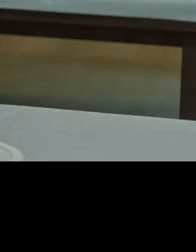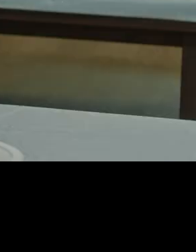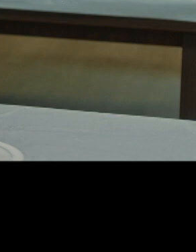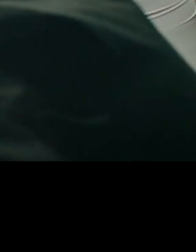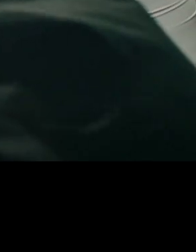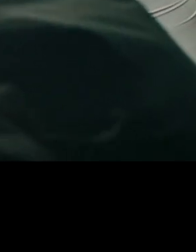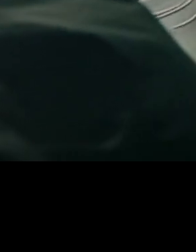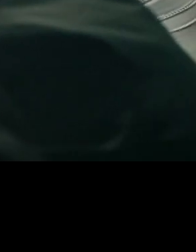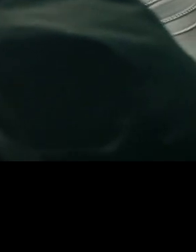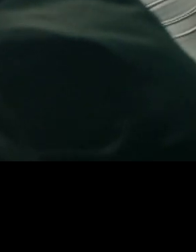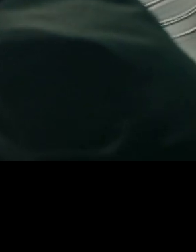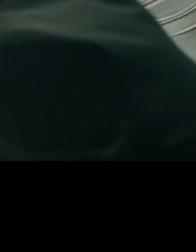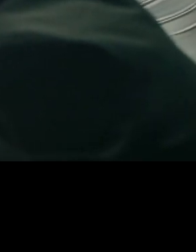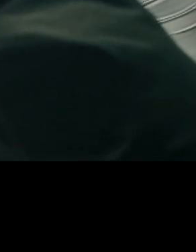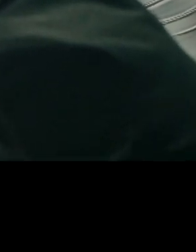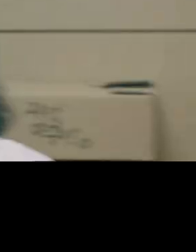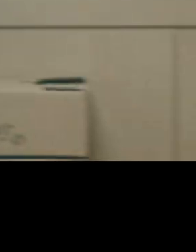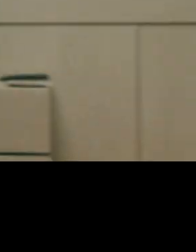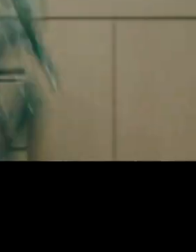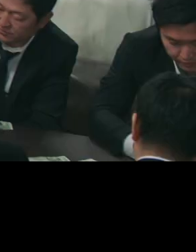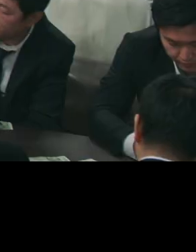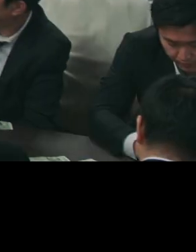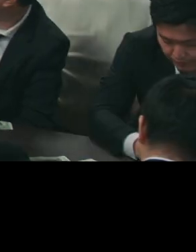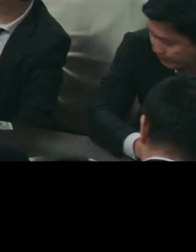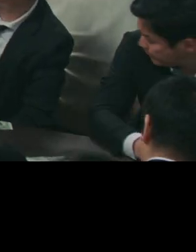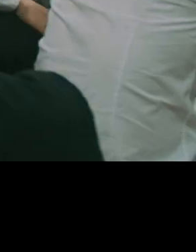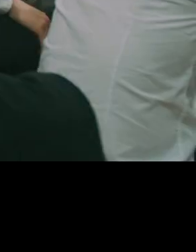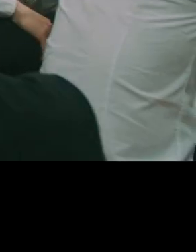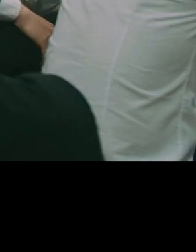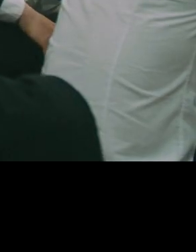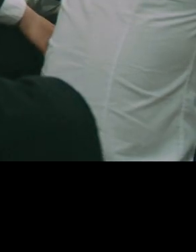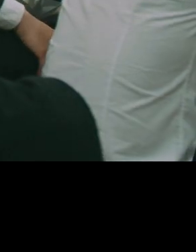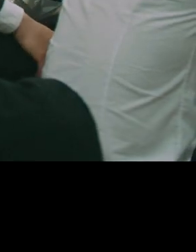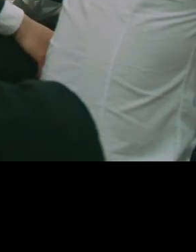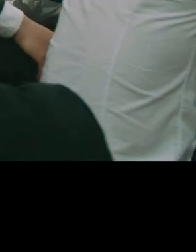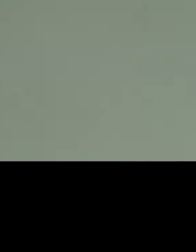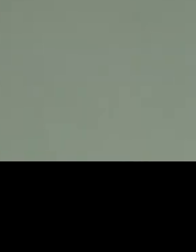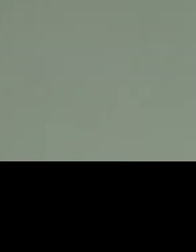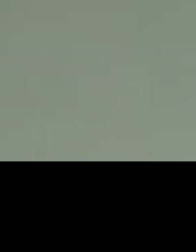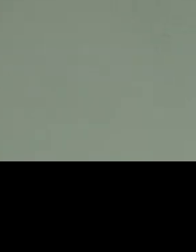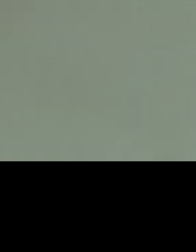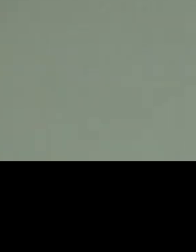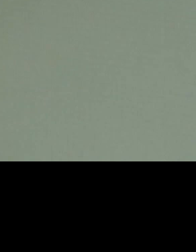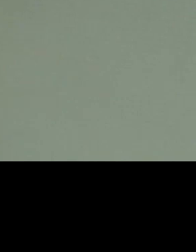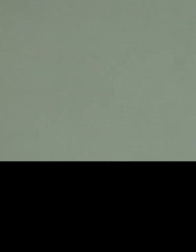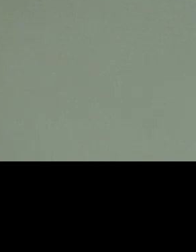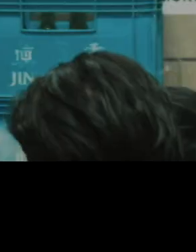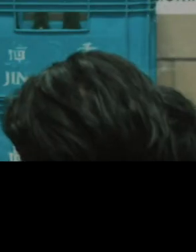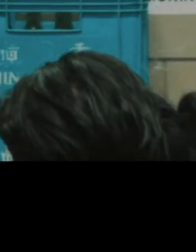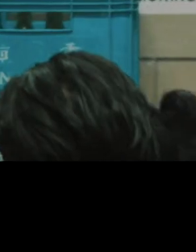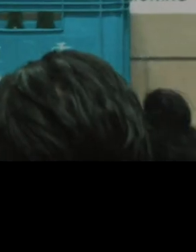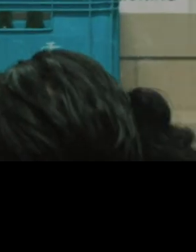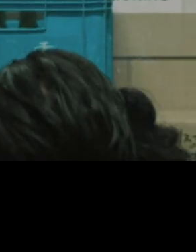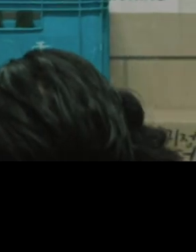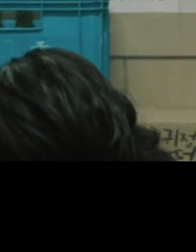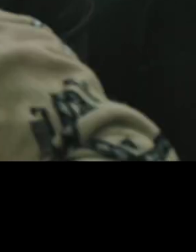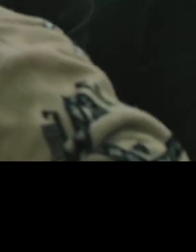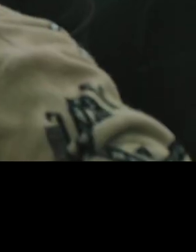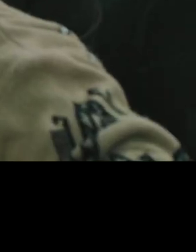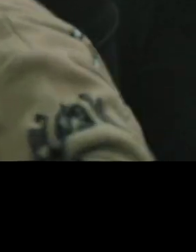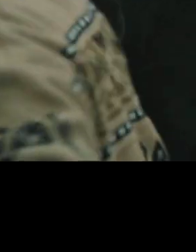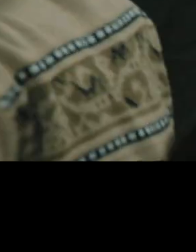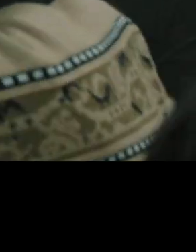벌었냐? 나도 돈 좀 줘라. 때마침 눈치라고는 일도 없는 친구 양희가 술에 취해 오지랖을